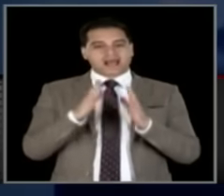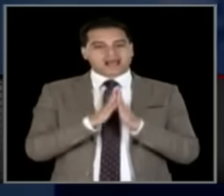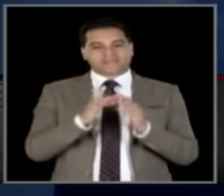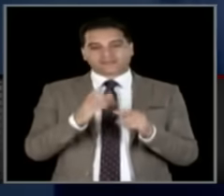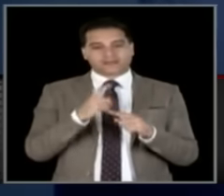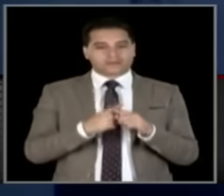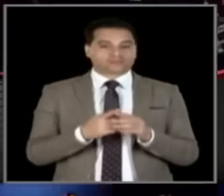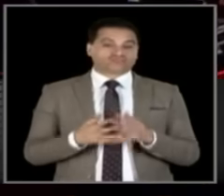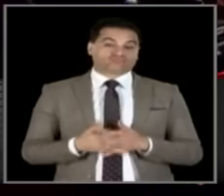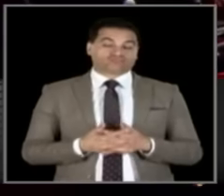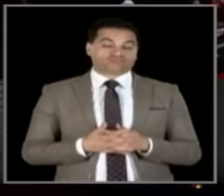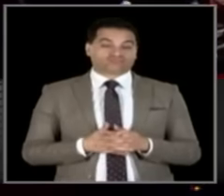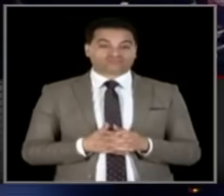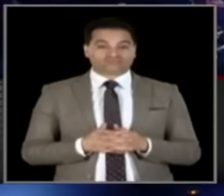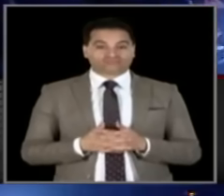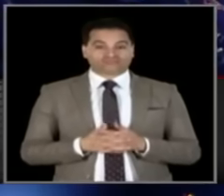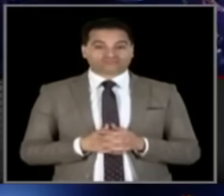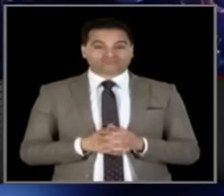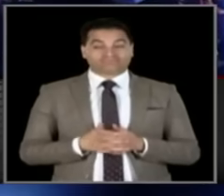إجابة